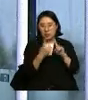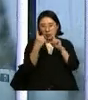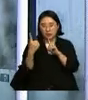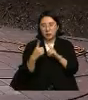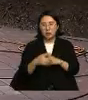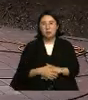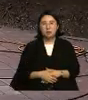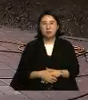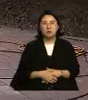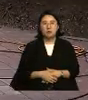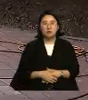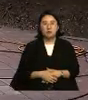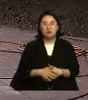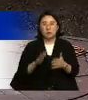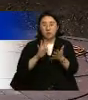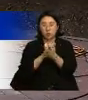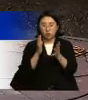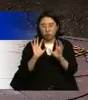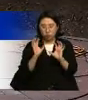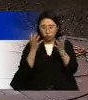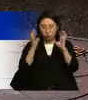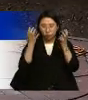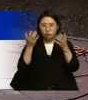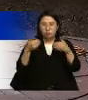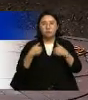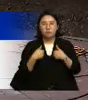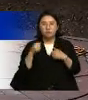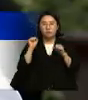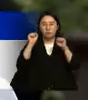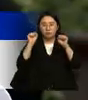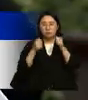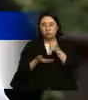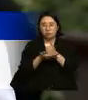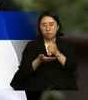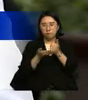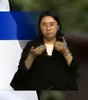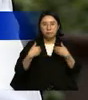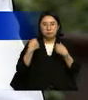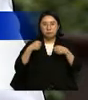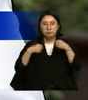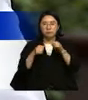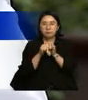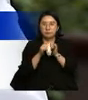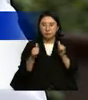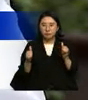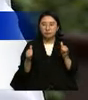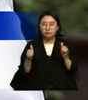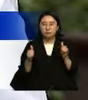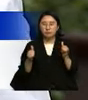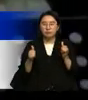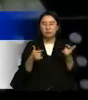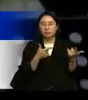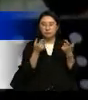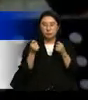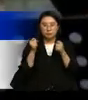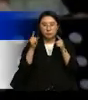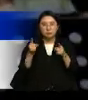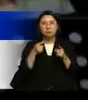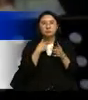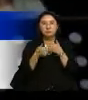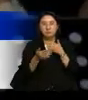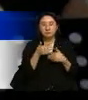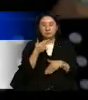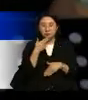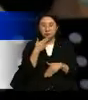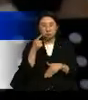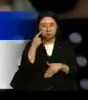대상입니다. 감상하시고 뜨거운 박수를 쳐주시면서 응원을 해주셨고 공연하시는 분들은 또 이런 기회를 안 해봤는데